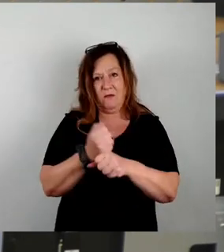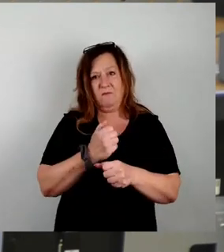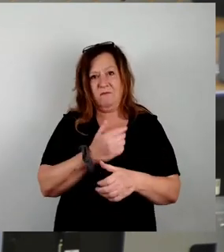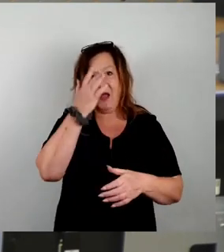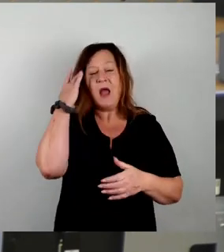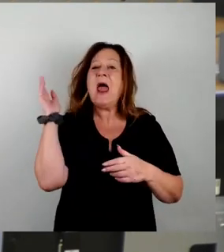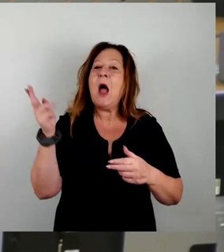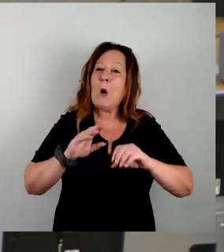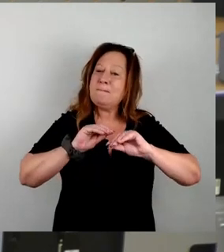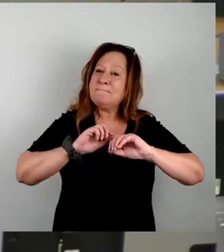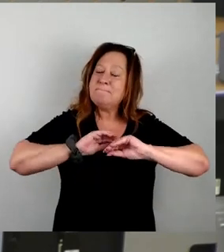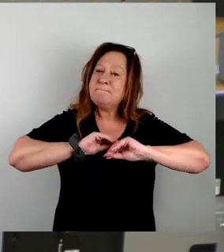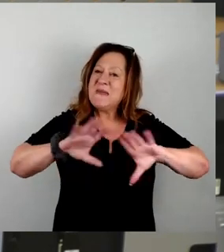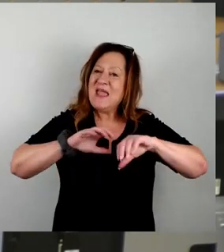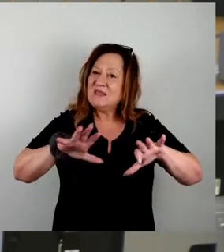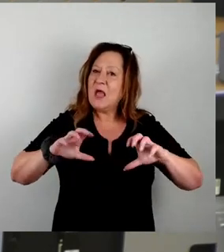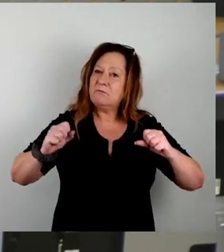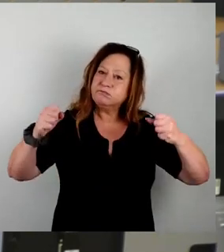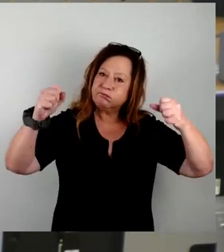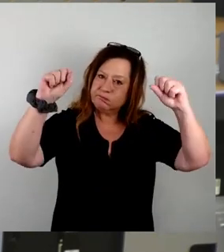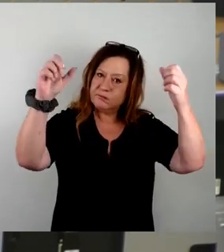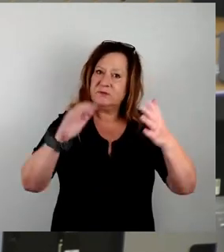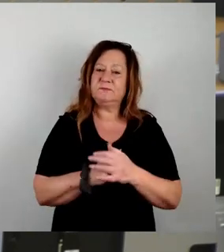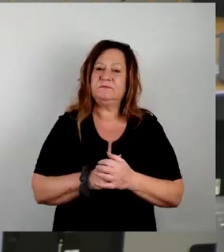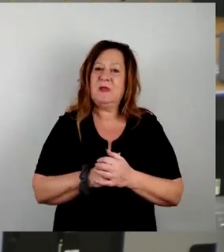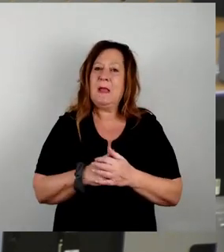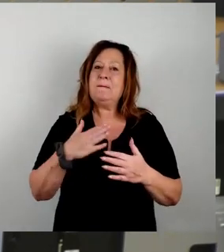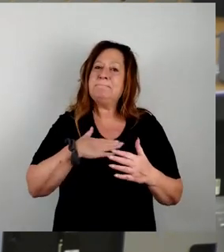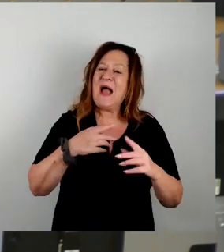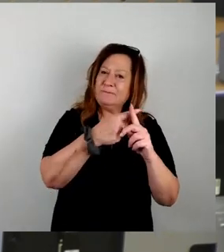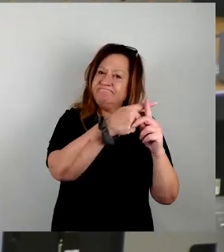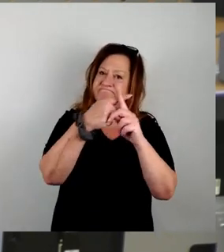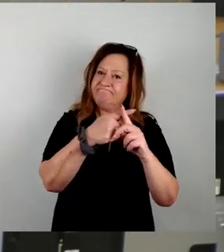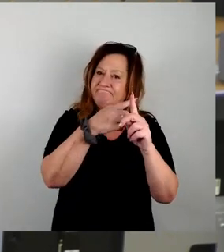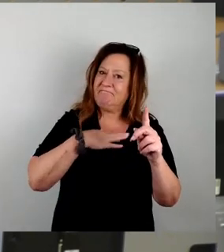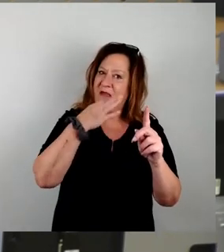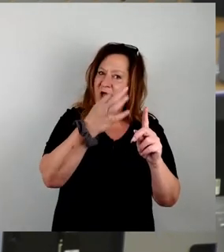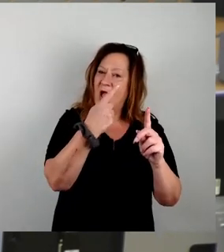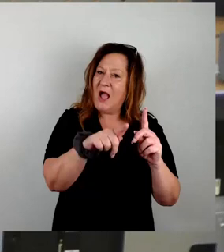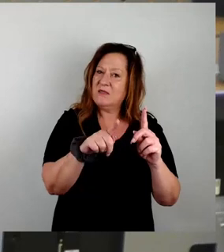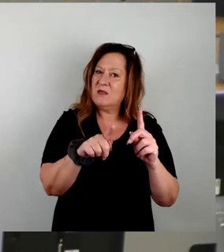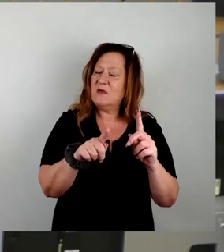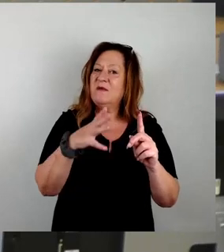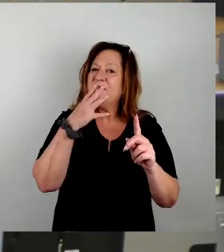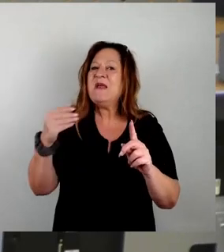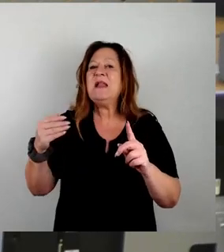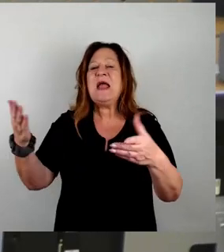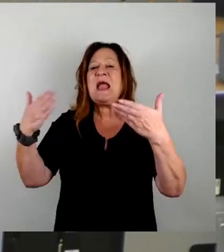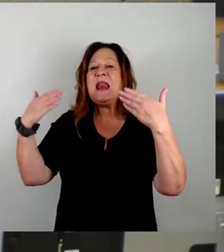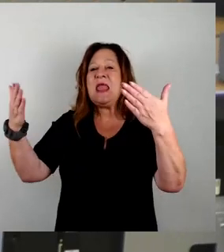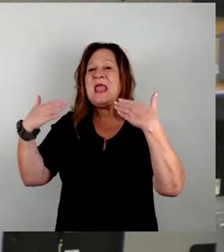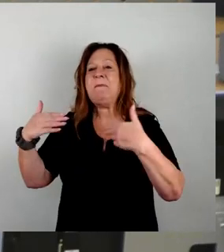gegen Wärmepumpen. Doch mein Fokus in meiner Frage liegt woanders. Ich möchte auf den Klimastadtvertrag hinaus. Dieser ist ähnlich